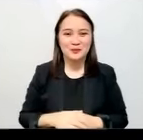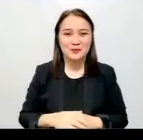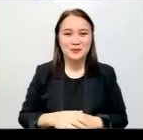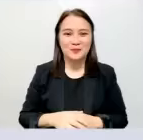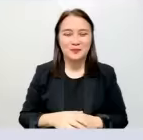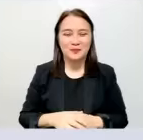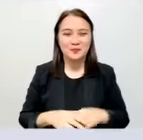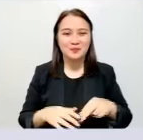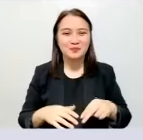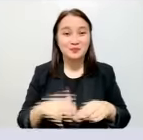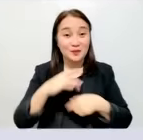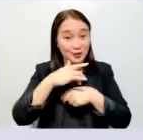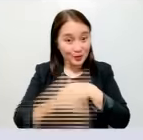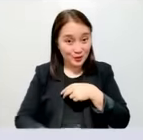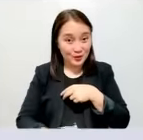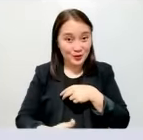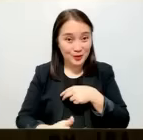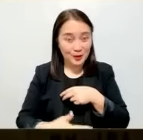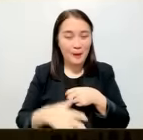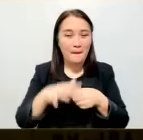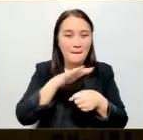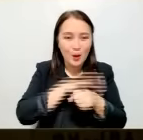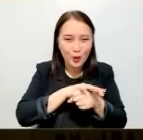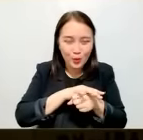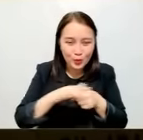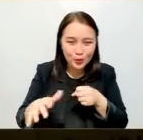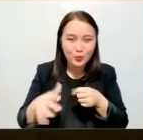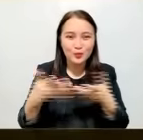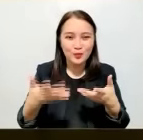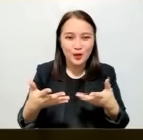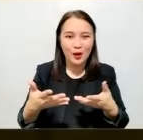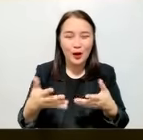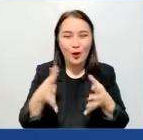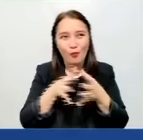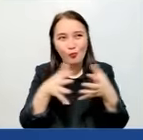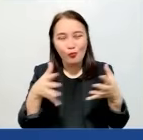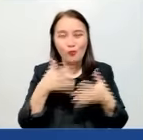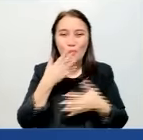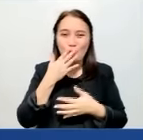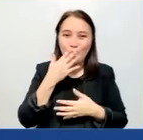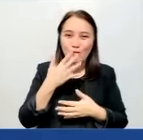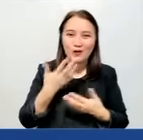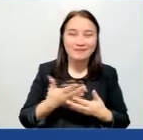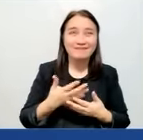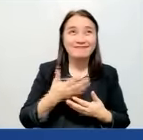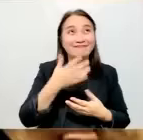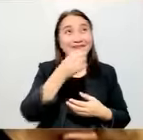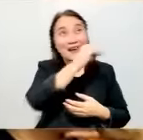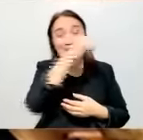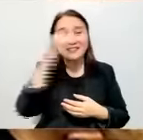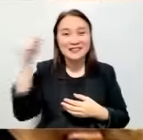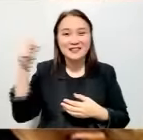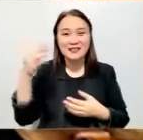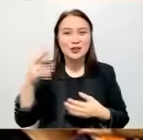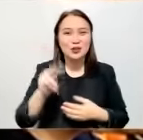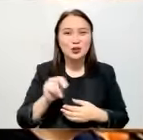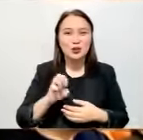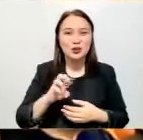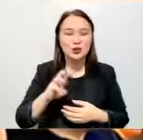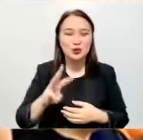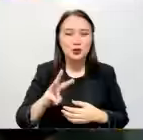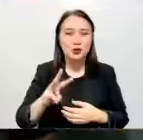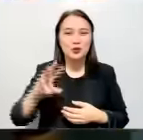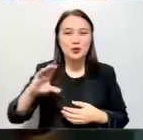Maaga pa lang, napuno na ng makukulay at naglalakihang hot air balloon ang kalangitan ng New Clark City. Nagsimula na kasi